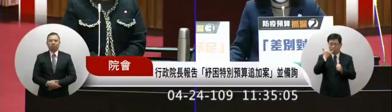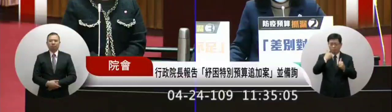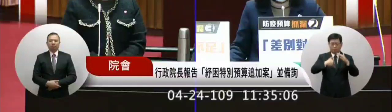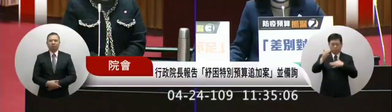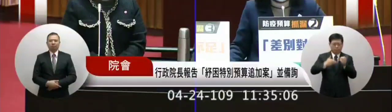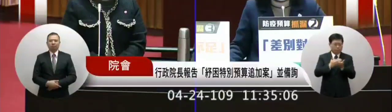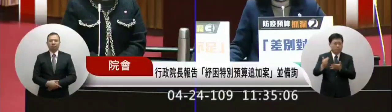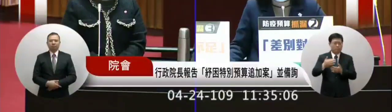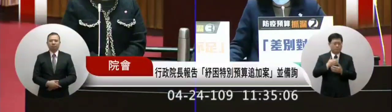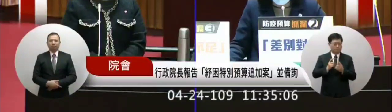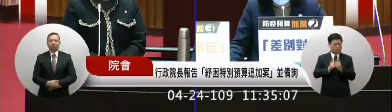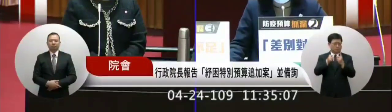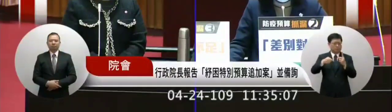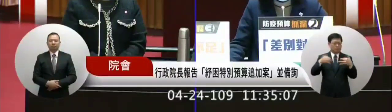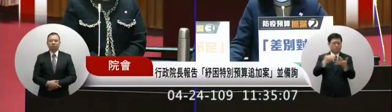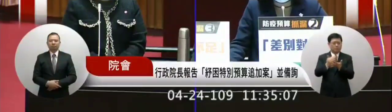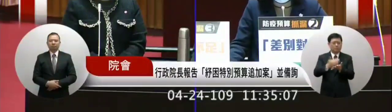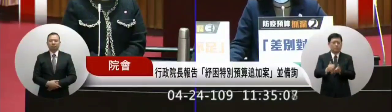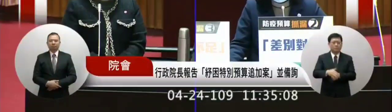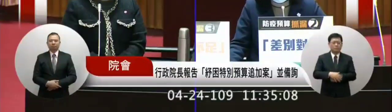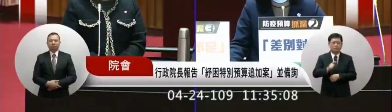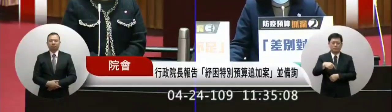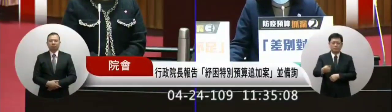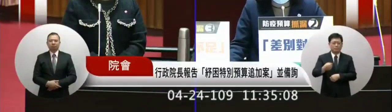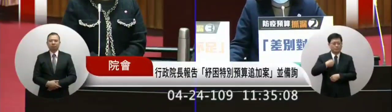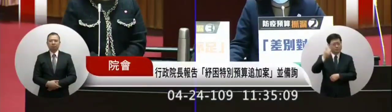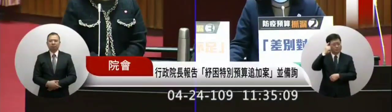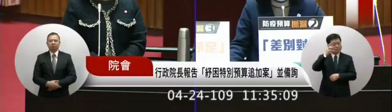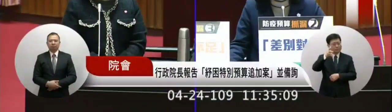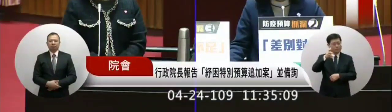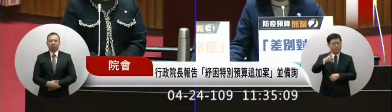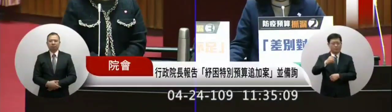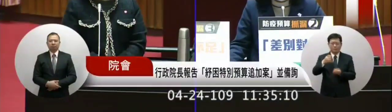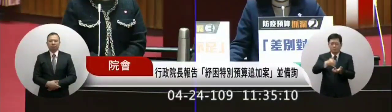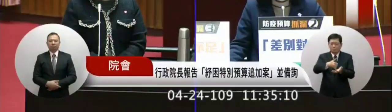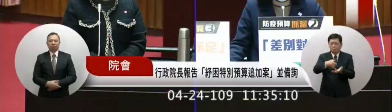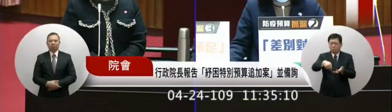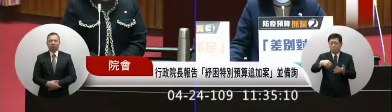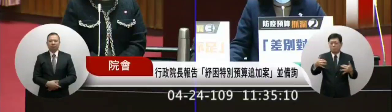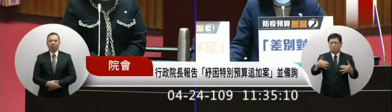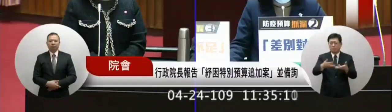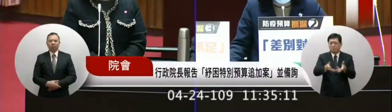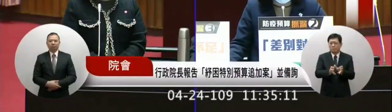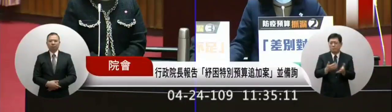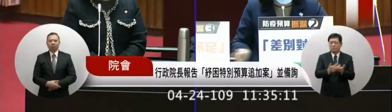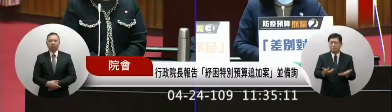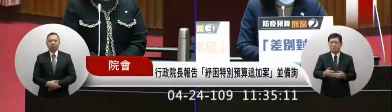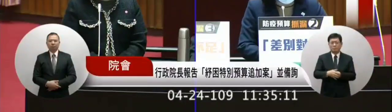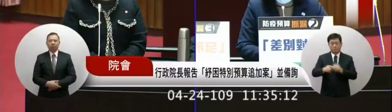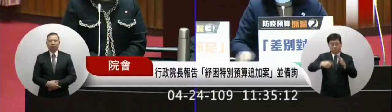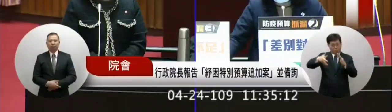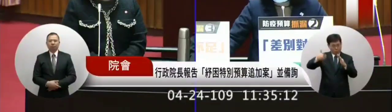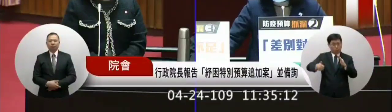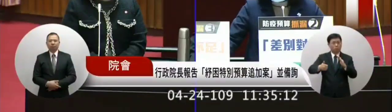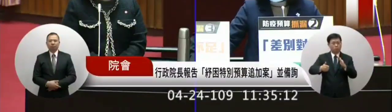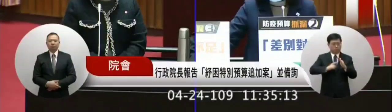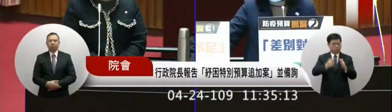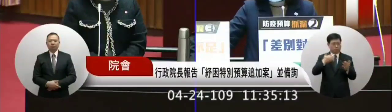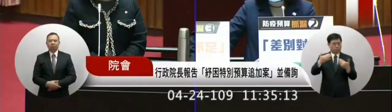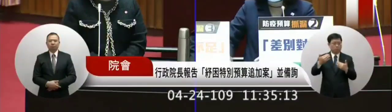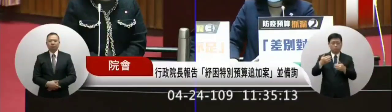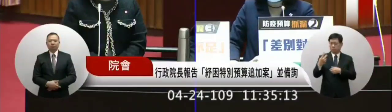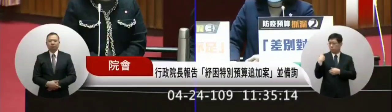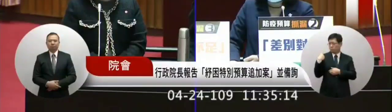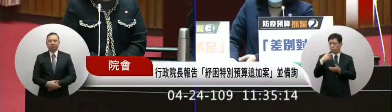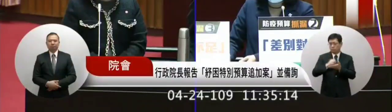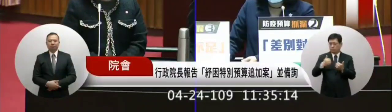在一起啊，认真面对解决问题。那接下来我就要请比较相对弱势的部分，那院长也很清楚的